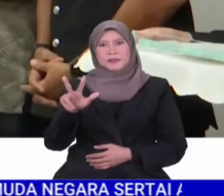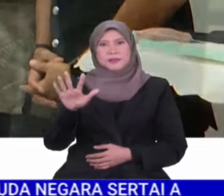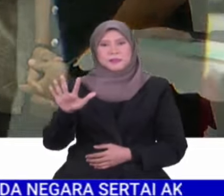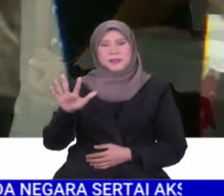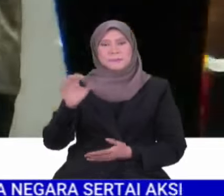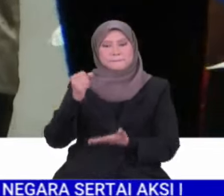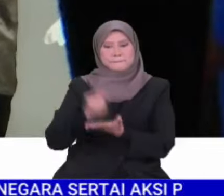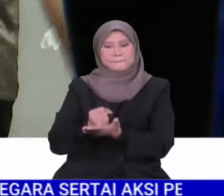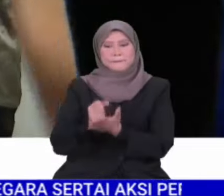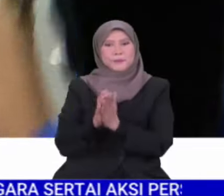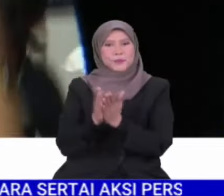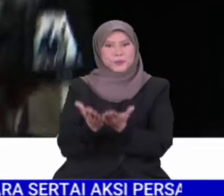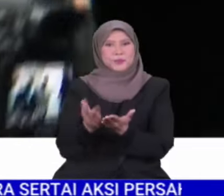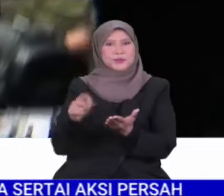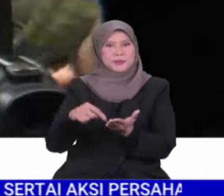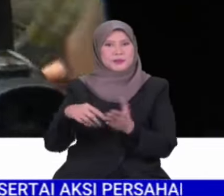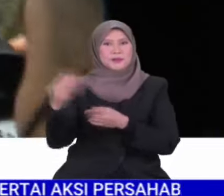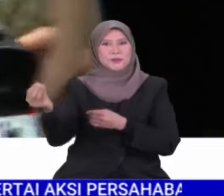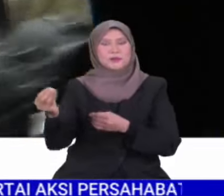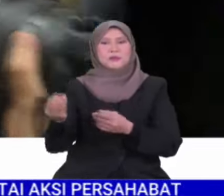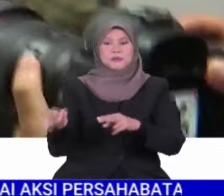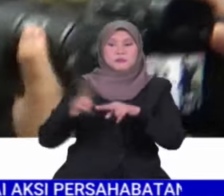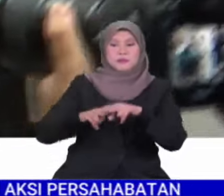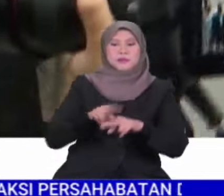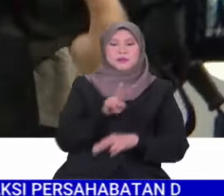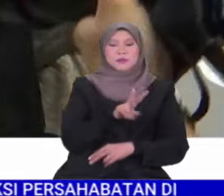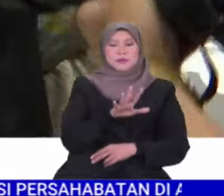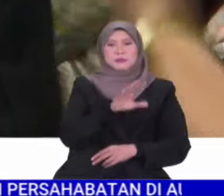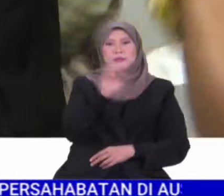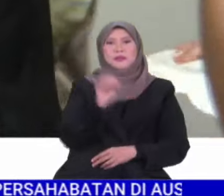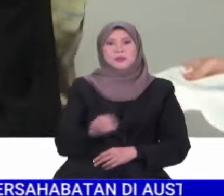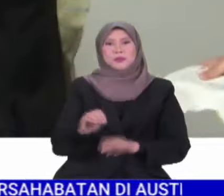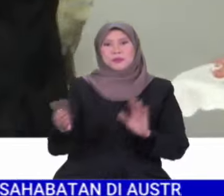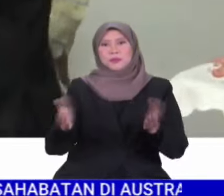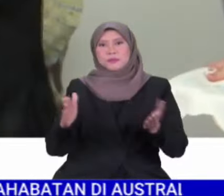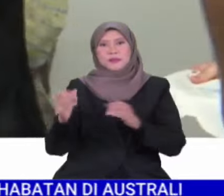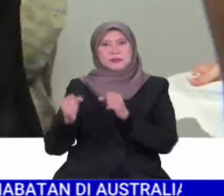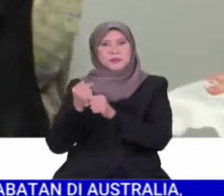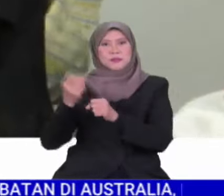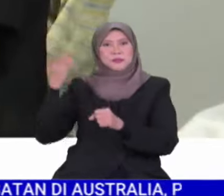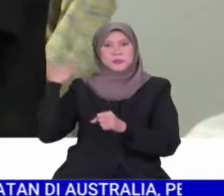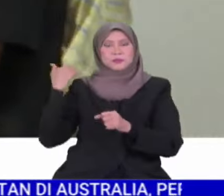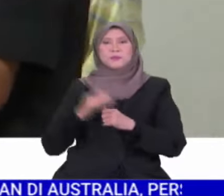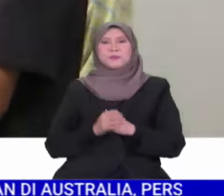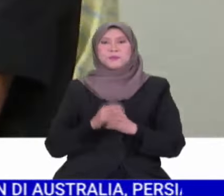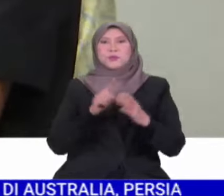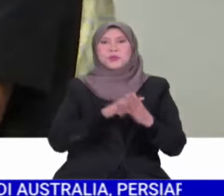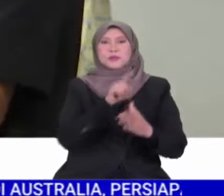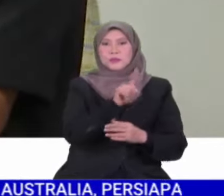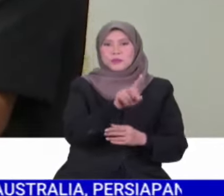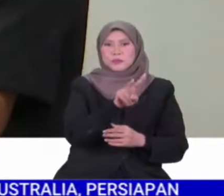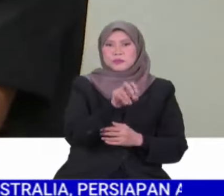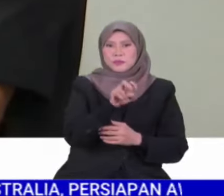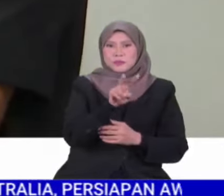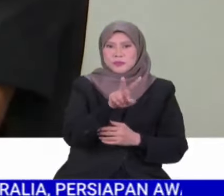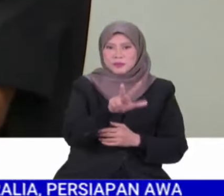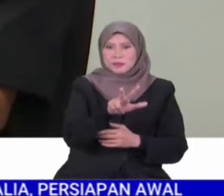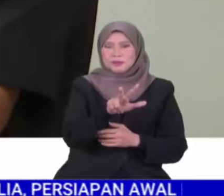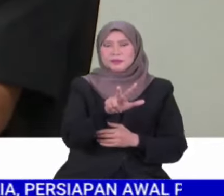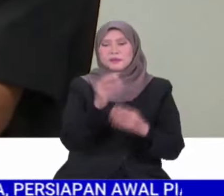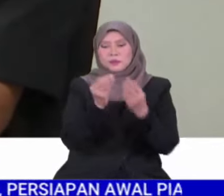2,574,435 pasport Malaysia dikeluarkan, meningkat 25% berbanding tahun sebelumnya. Pada Januari